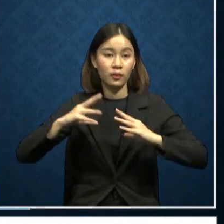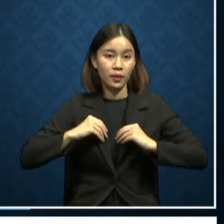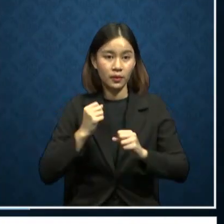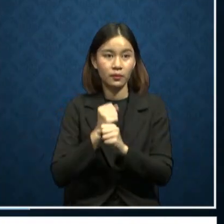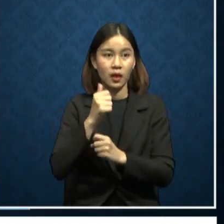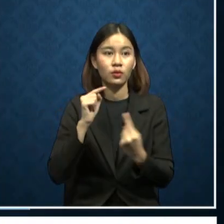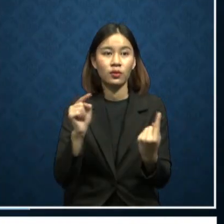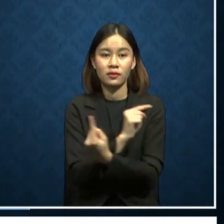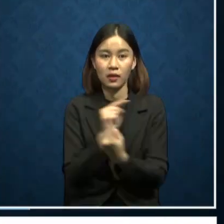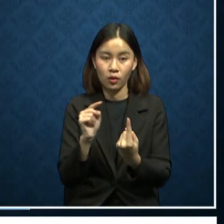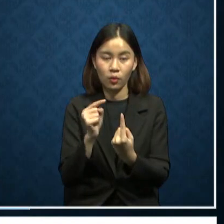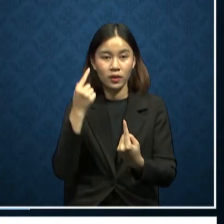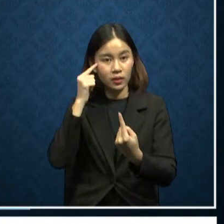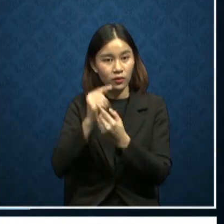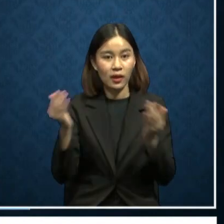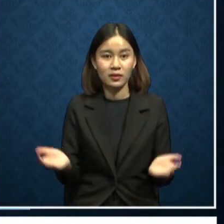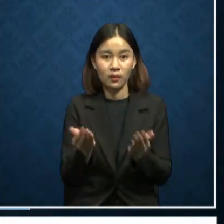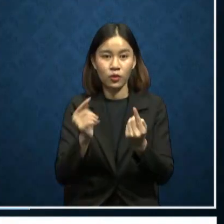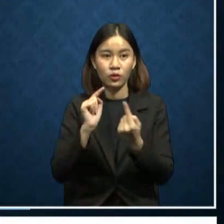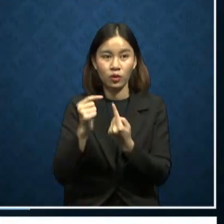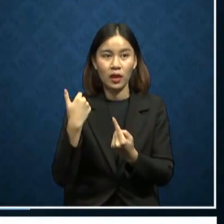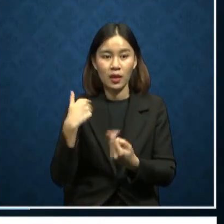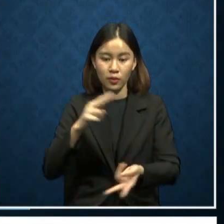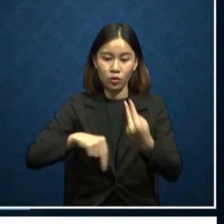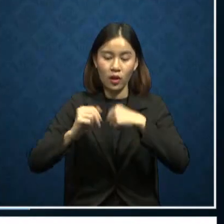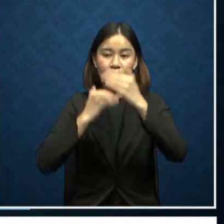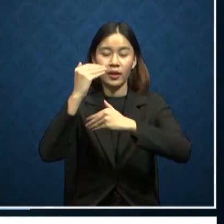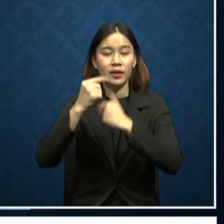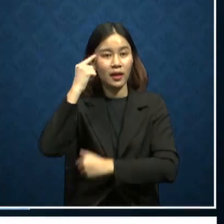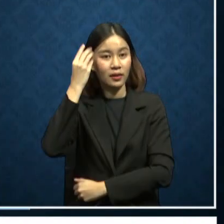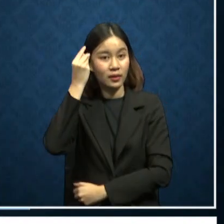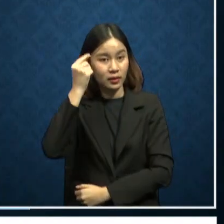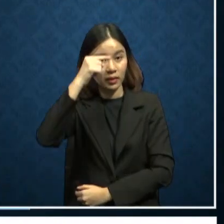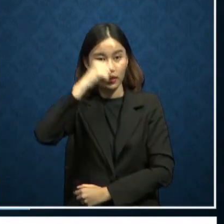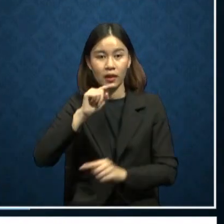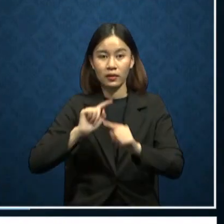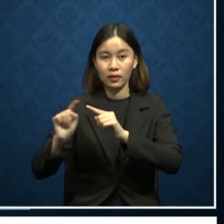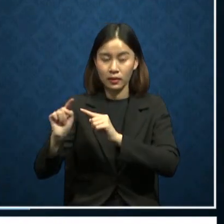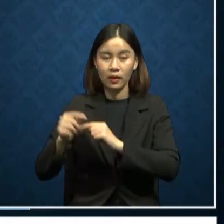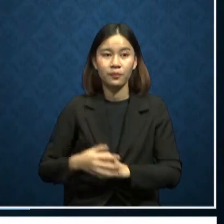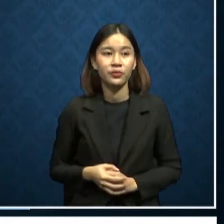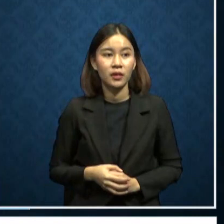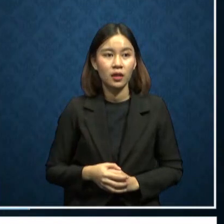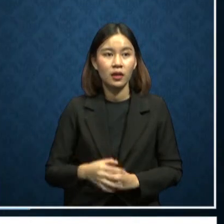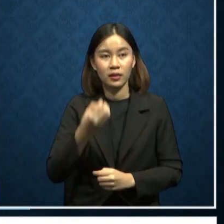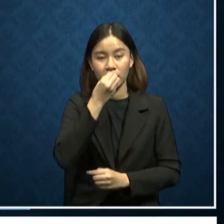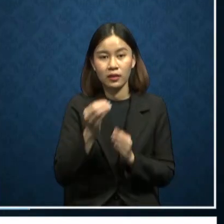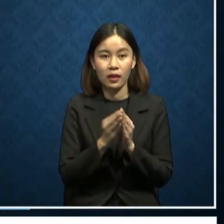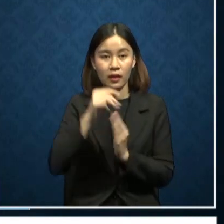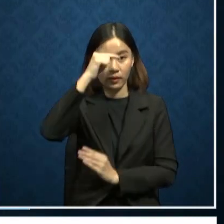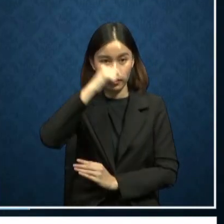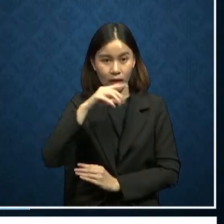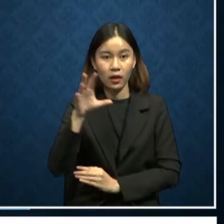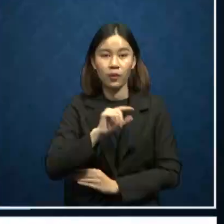ส่วนด้านสังคมนั้นก็มุ่งสนับสนุนให้เกิดการรักษาต่อยอดภูมิปญญาไทยที่สามารถที่จะนำอาหารไทยนั้นไป